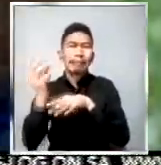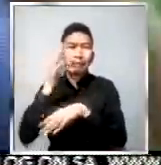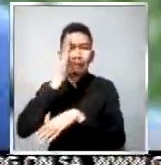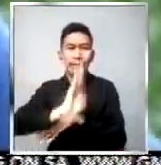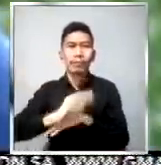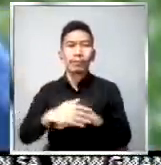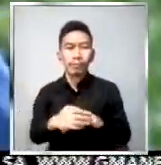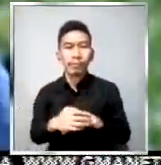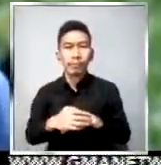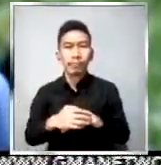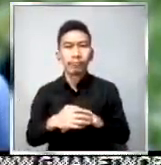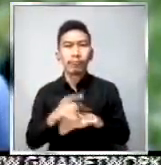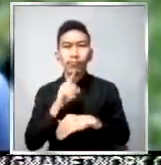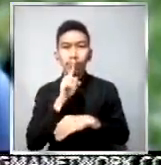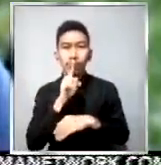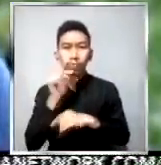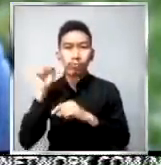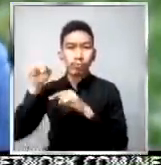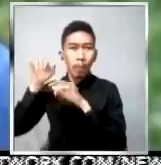lang kami nandun sa